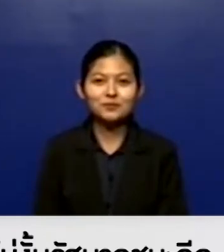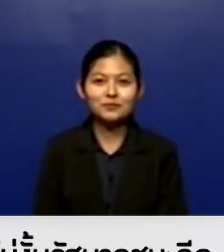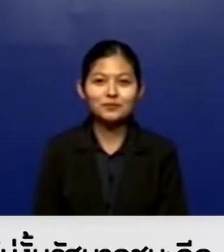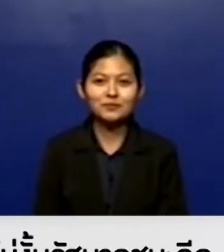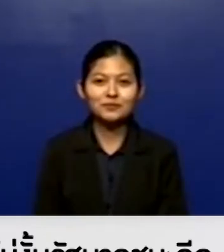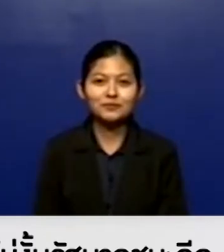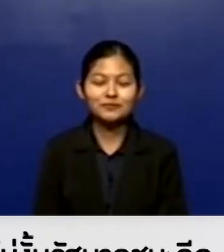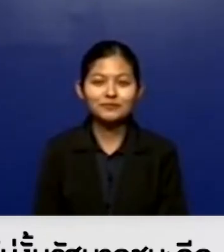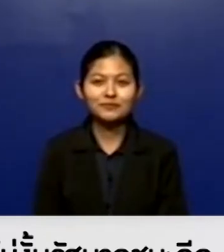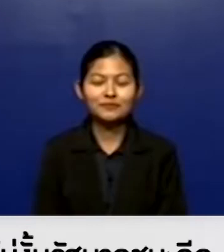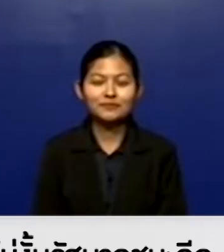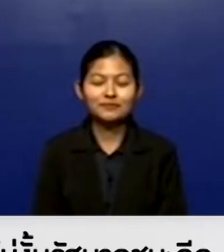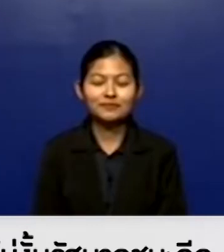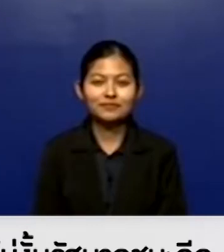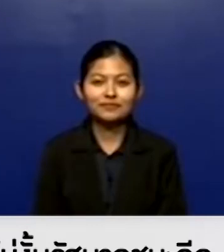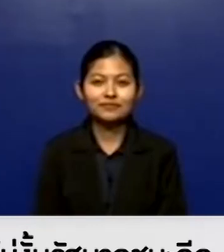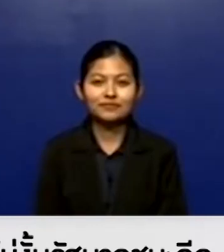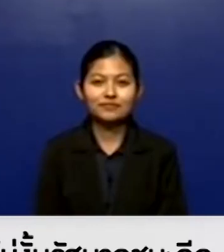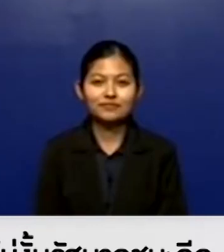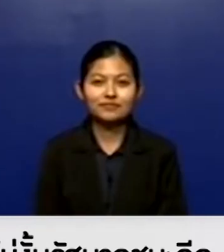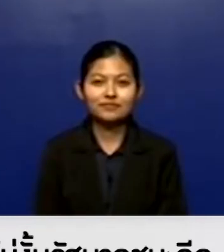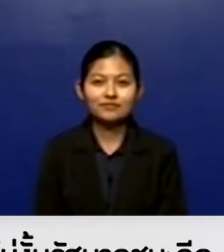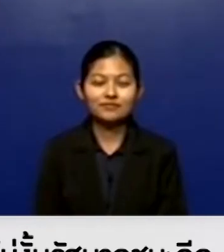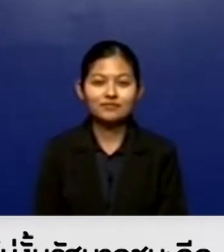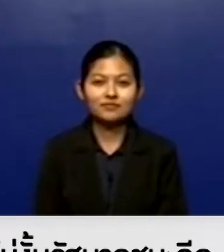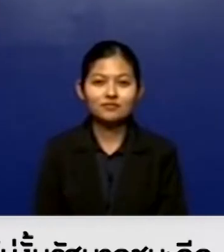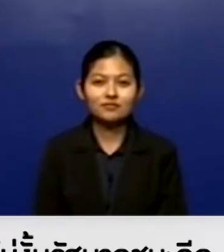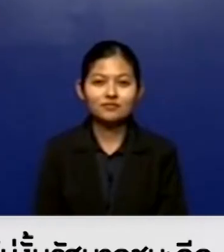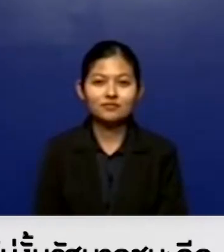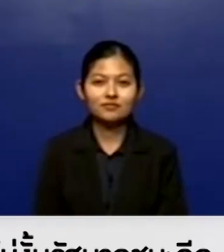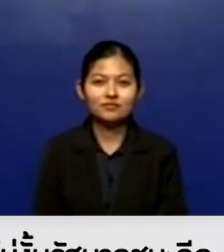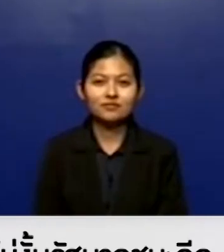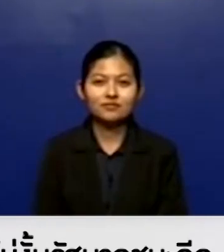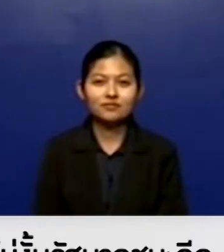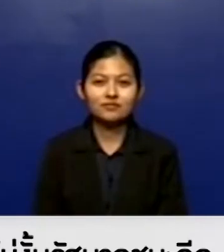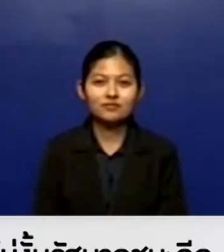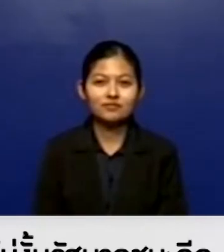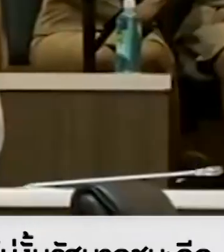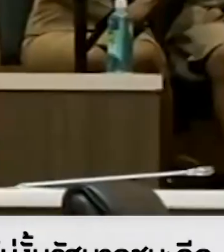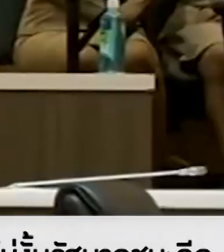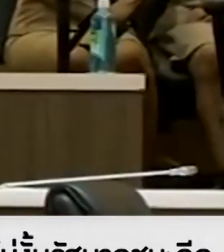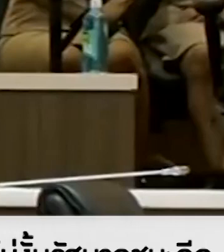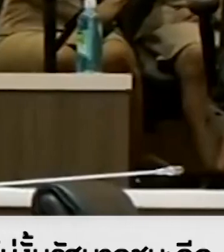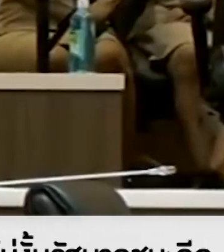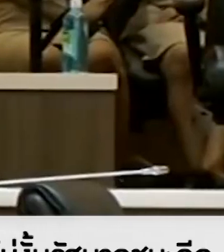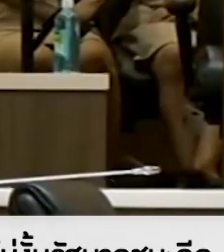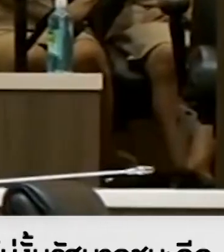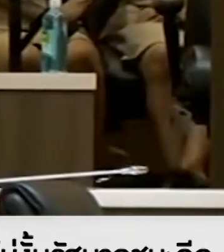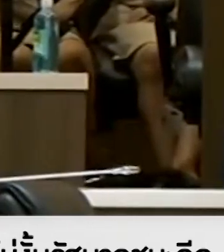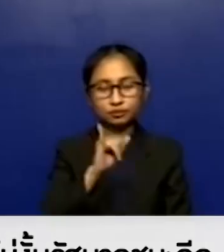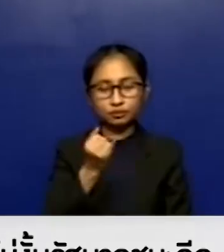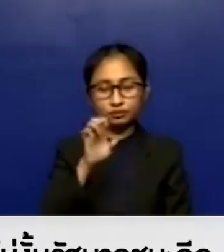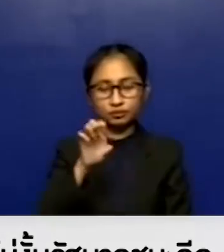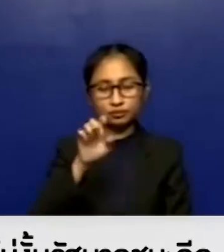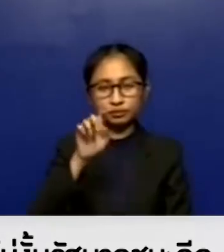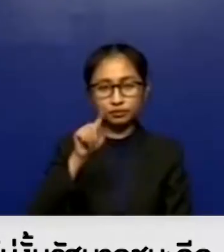ก็เลยโหวตแพ้เนี่ยแล้วสสไปค้างก็เลยแก้ได้สำเร็จนี่นะฮะกฎหมายฉบับนี้เนี่ยตกลงแล้วนะเวลานี้เนี่ย